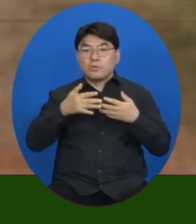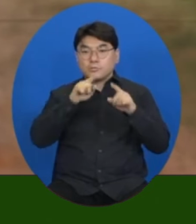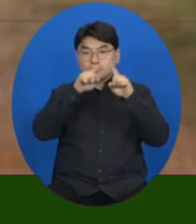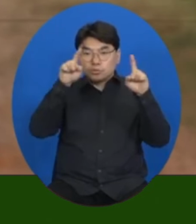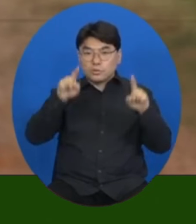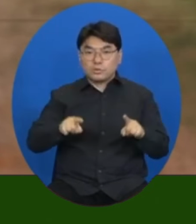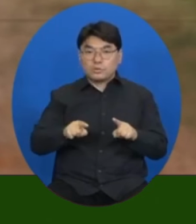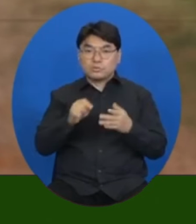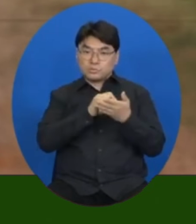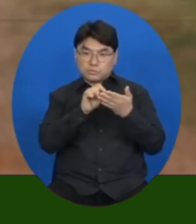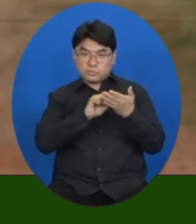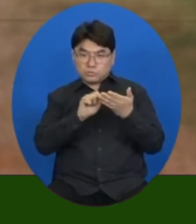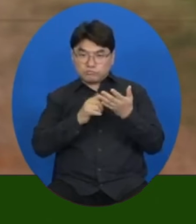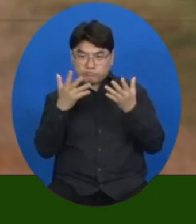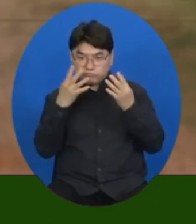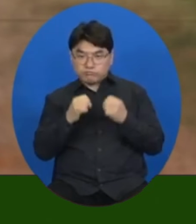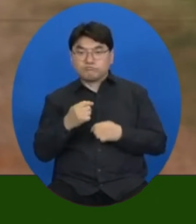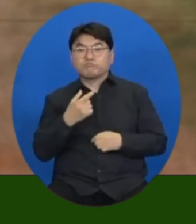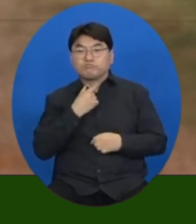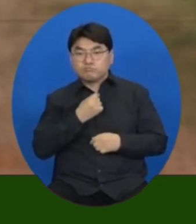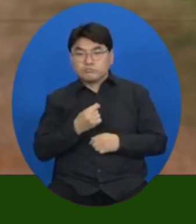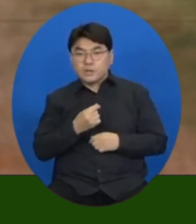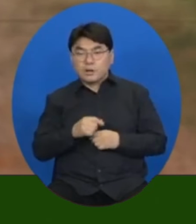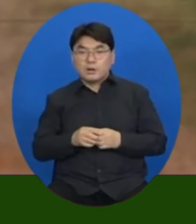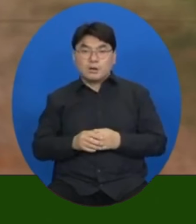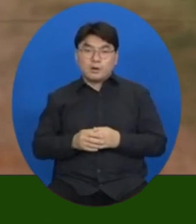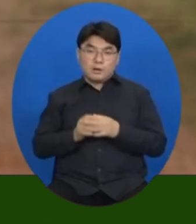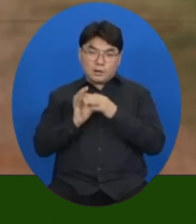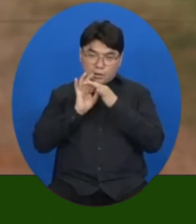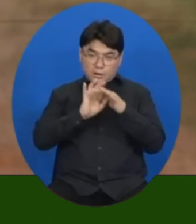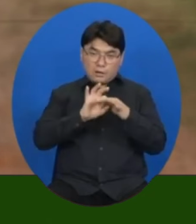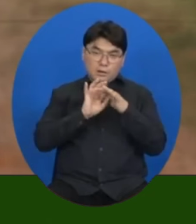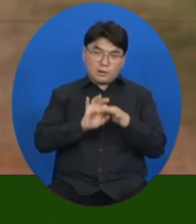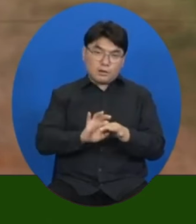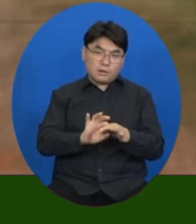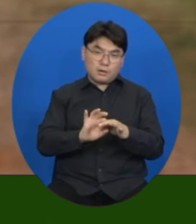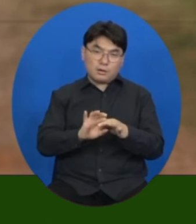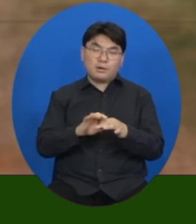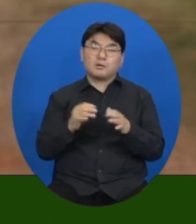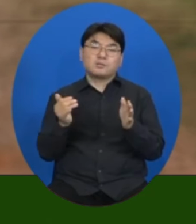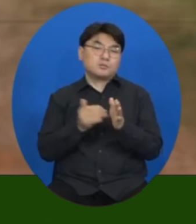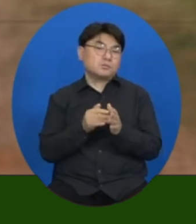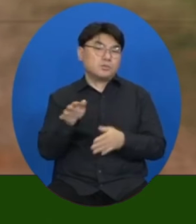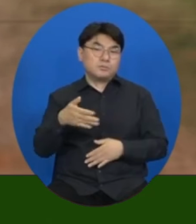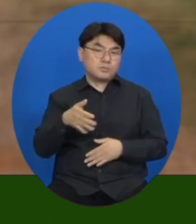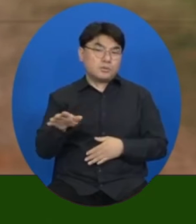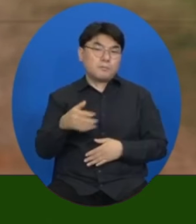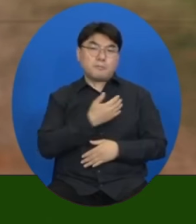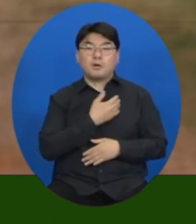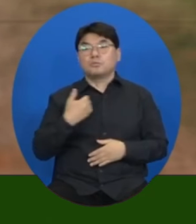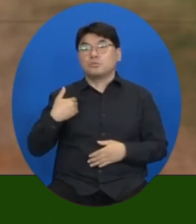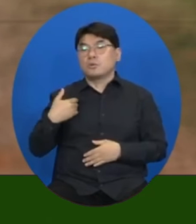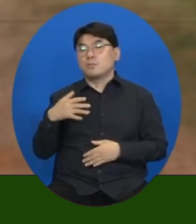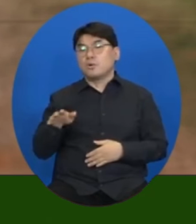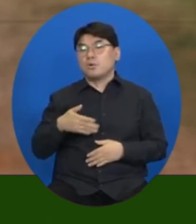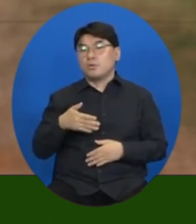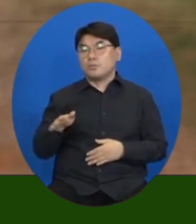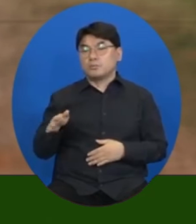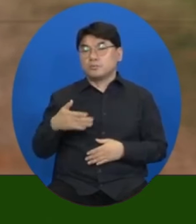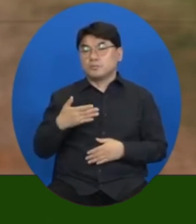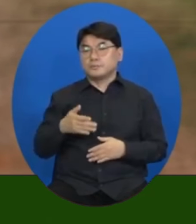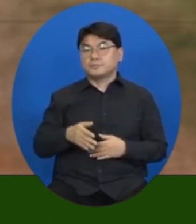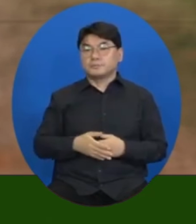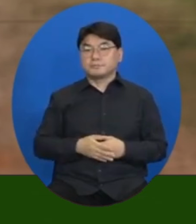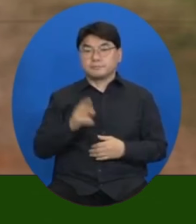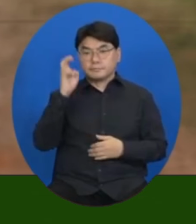겁니다 근데 해도 해도 끝이 없을 거예요 아무리 해도 만족함이 없을 것이고 아무리 추구해도 만족함이